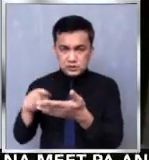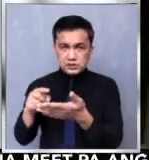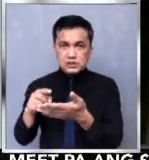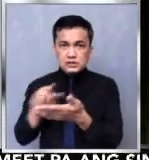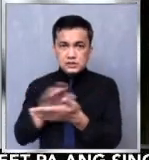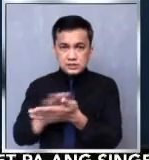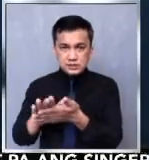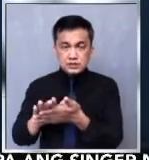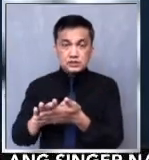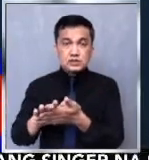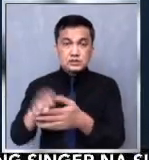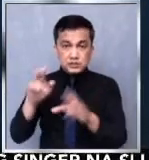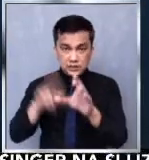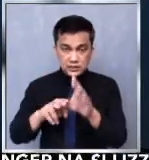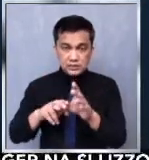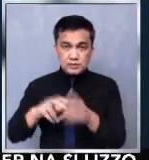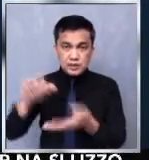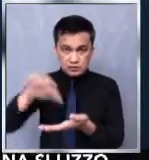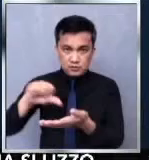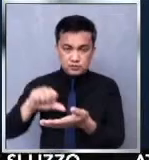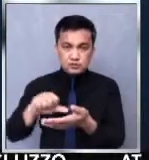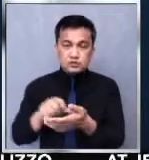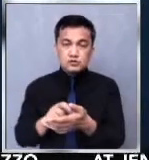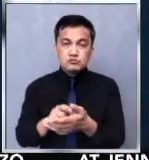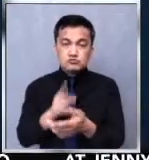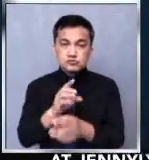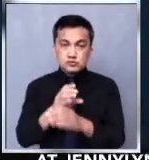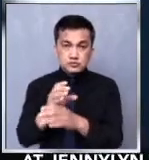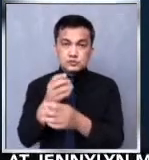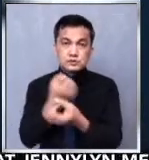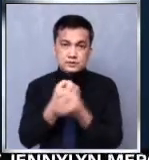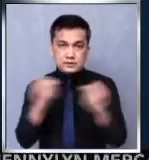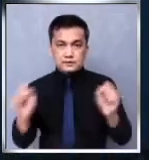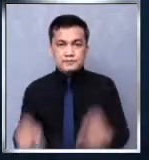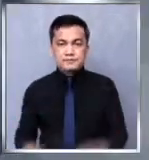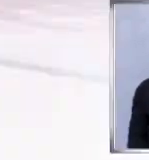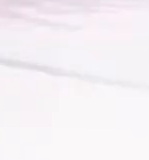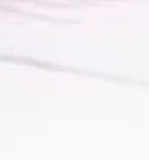masigurong ligtas pa rin. Mav Gonzalez, Nakatutok, 24 Oras.